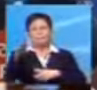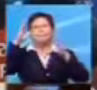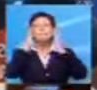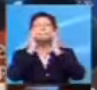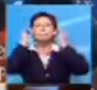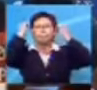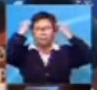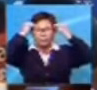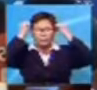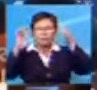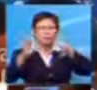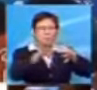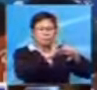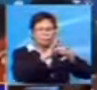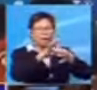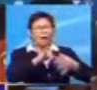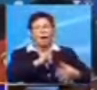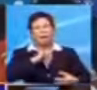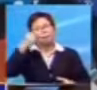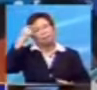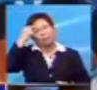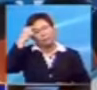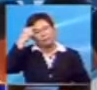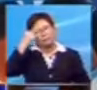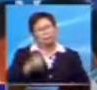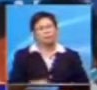Belanda I think also